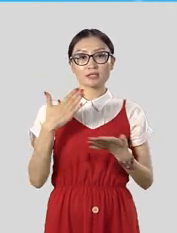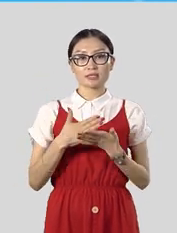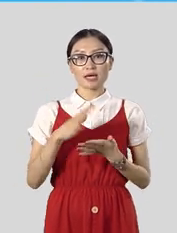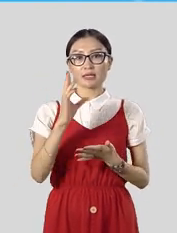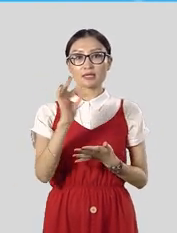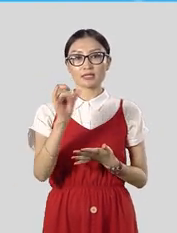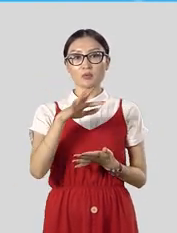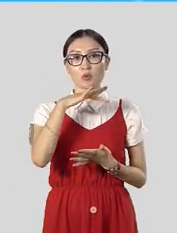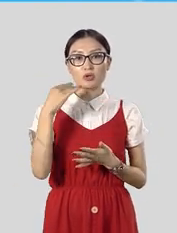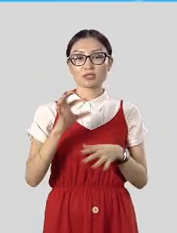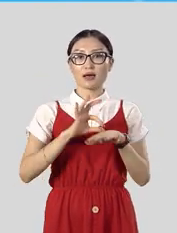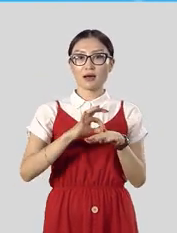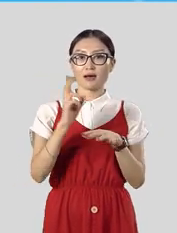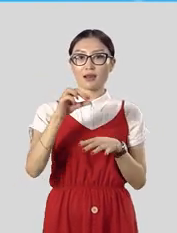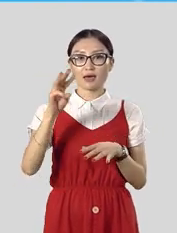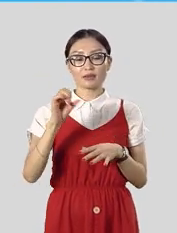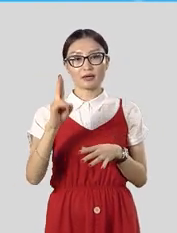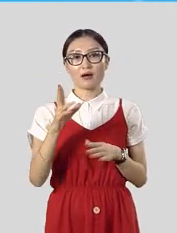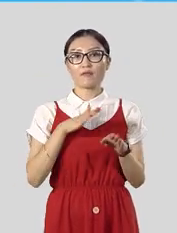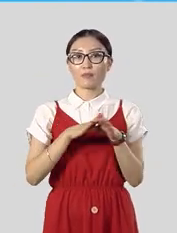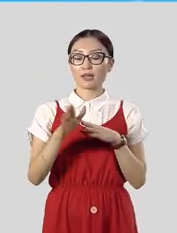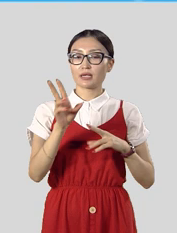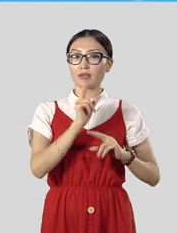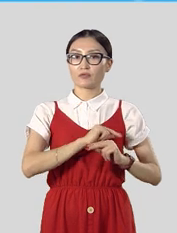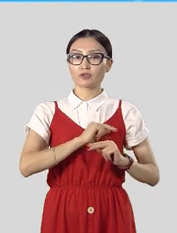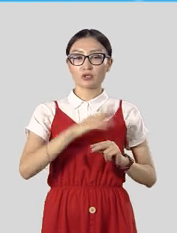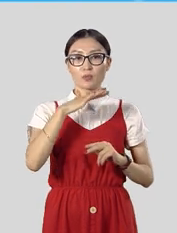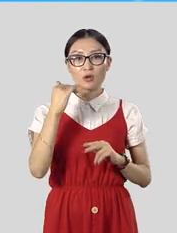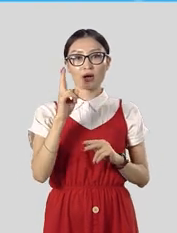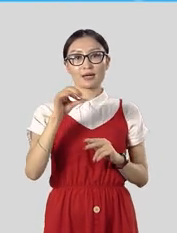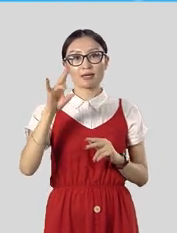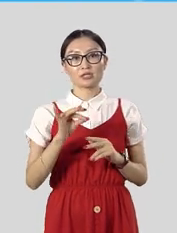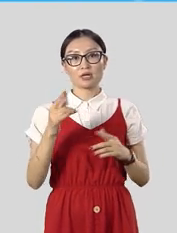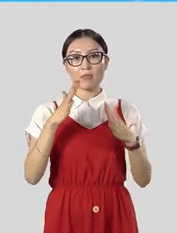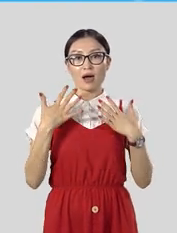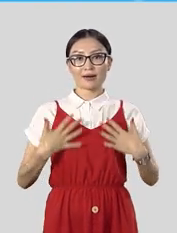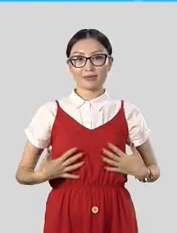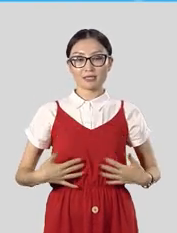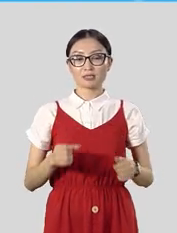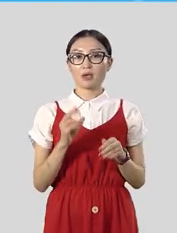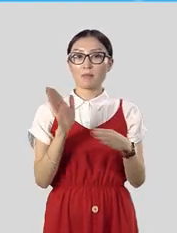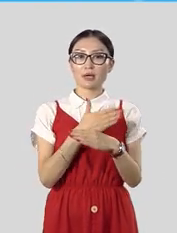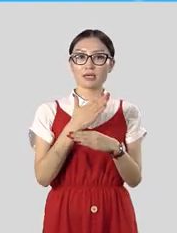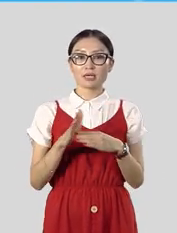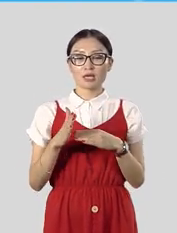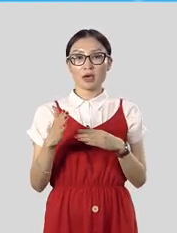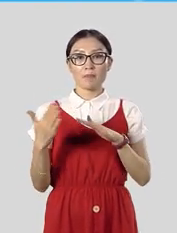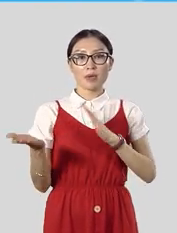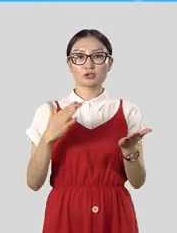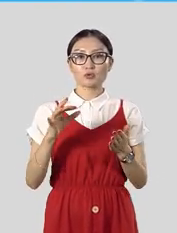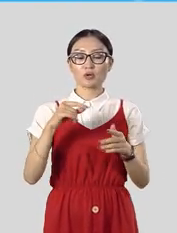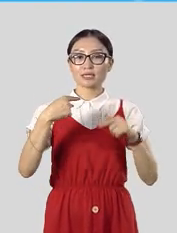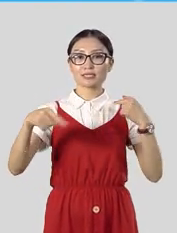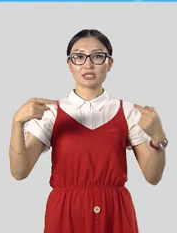из множества клеток. Выполнение функций в многоклеточном организме поделено между